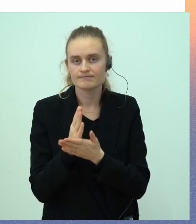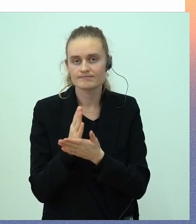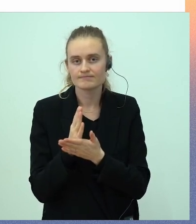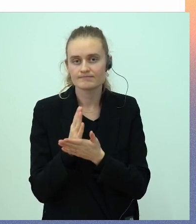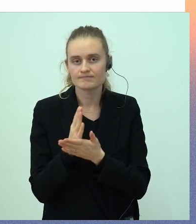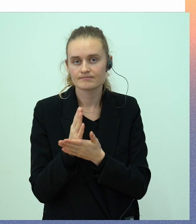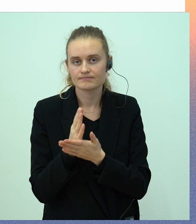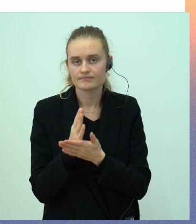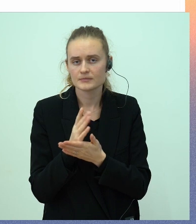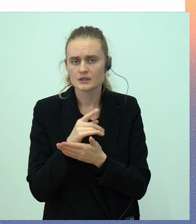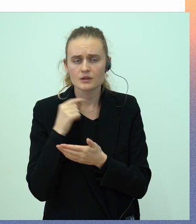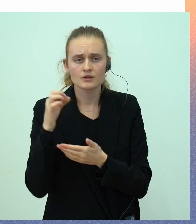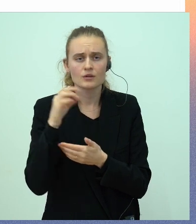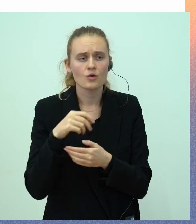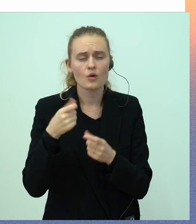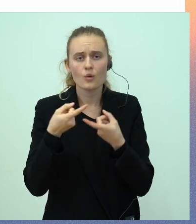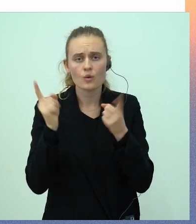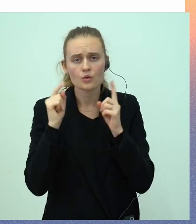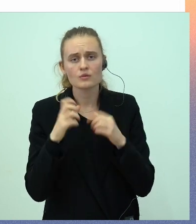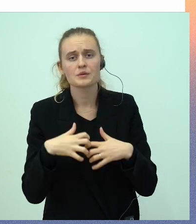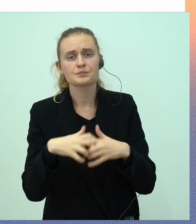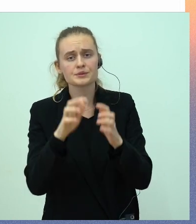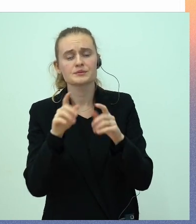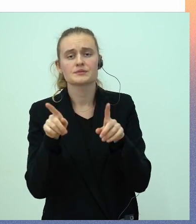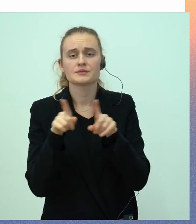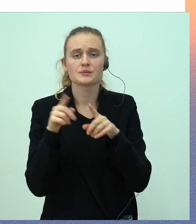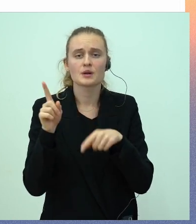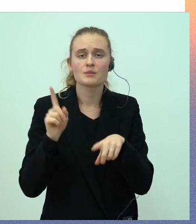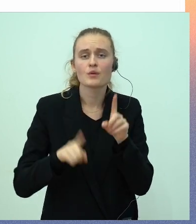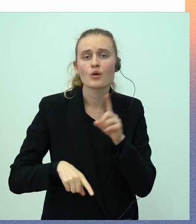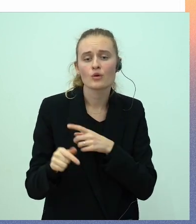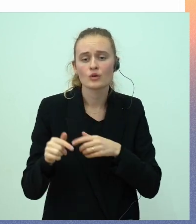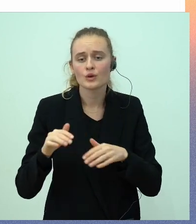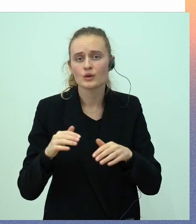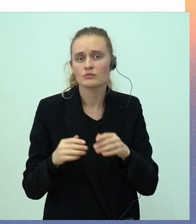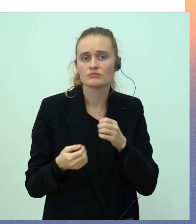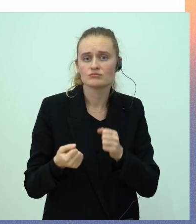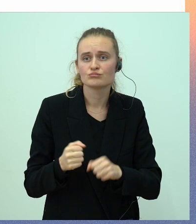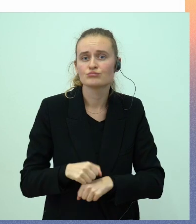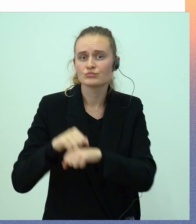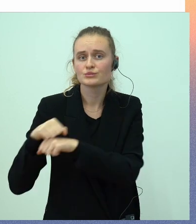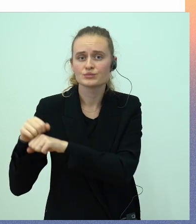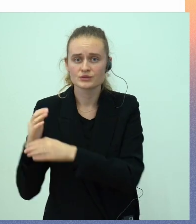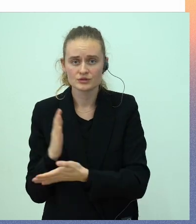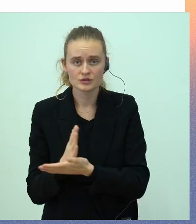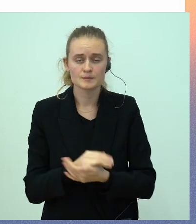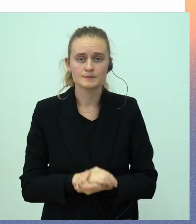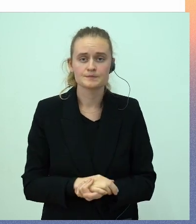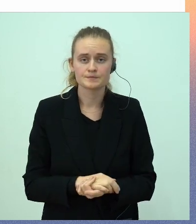į tam tikrų universitetų steigimą, į tam tikrus politinius judėjimus. Jie finansuoja